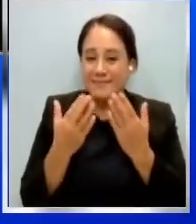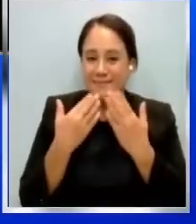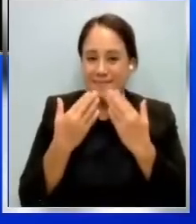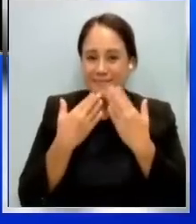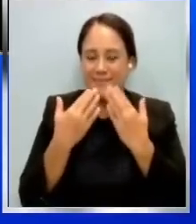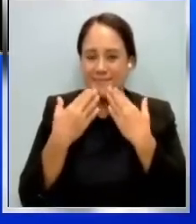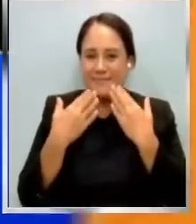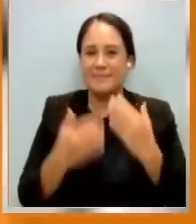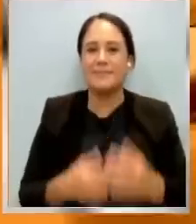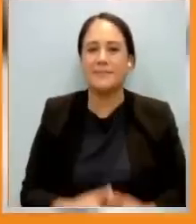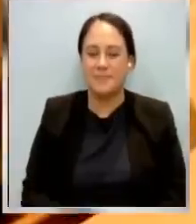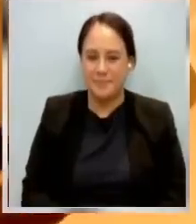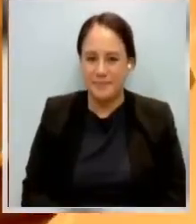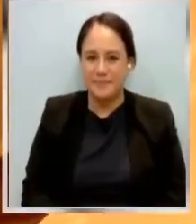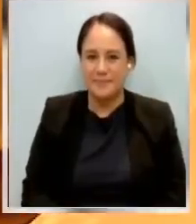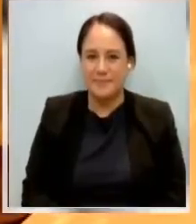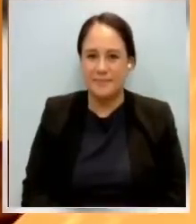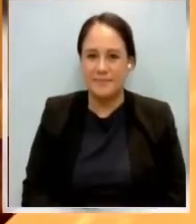Veneracion.